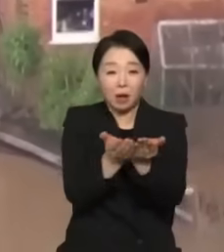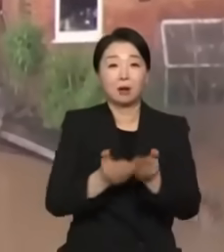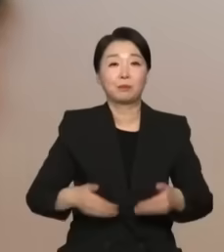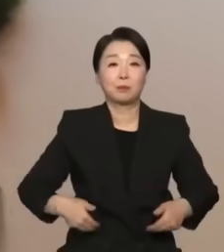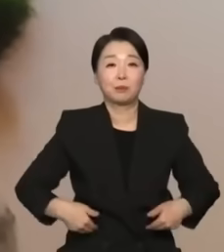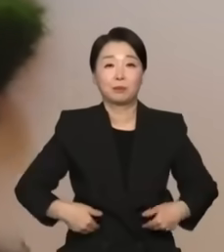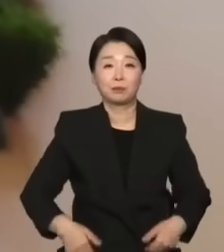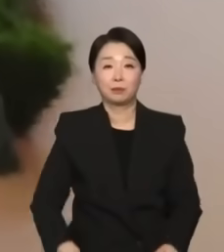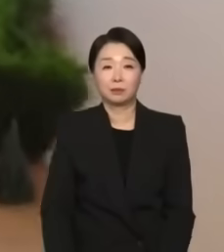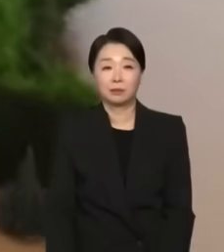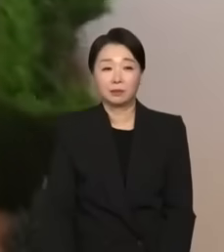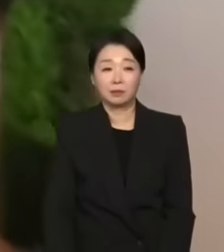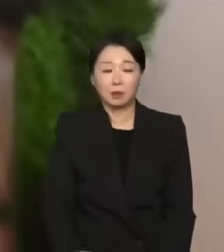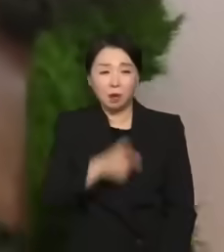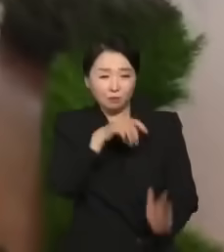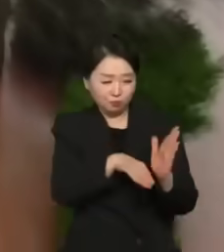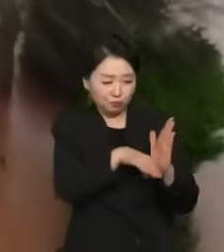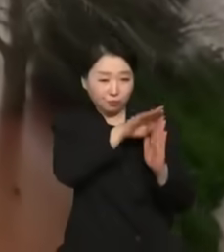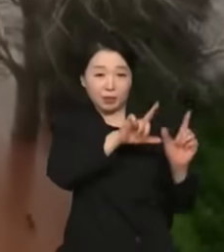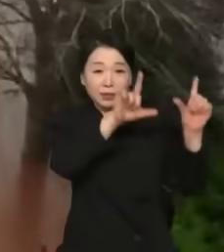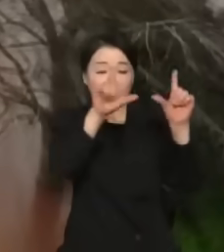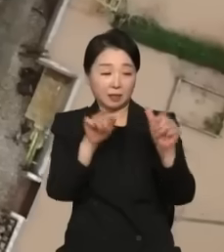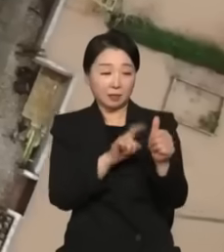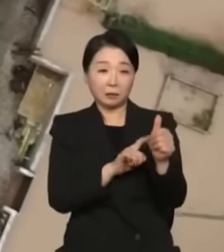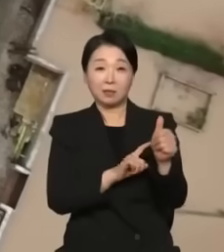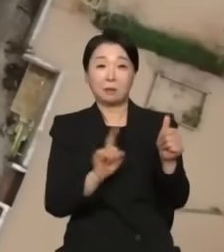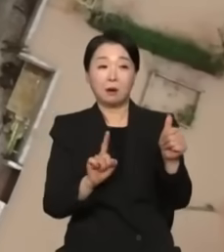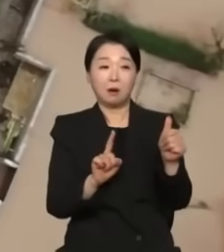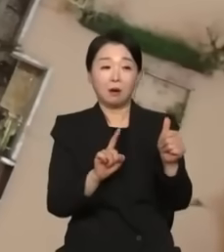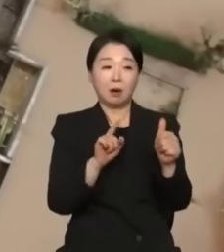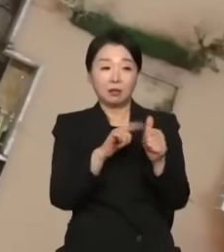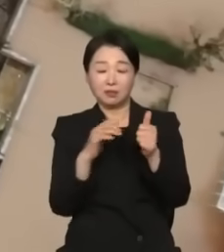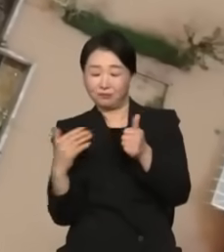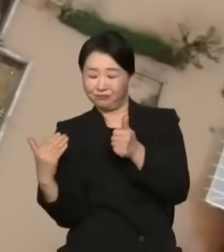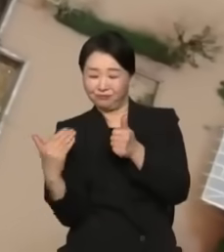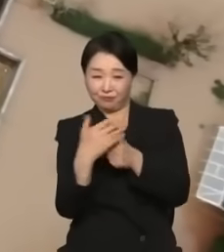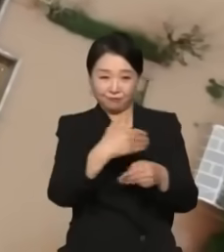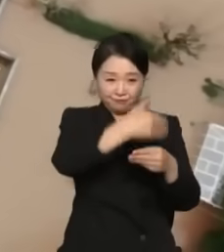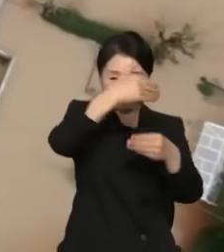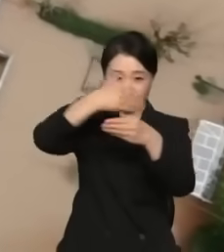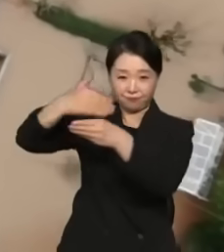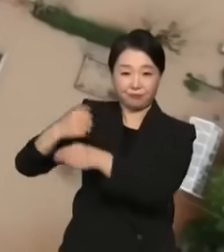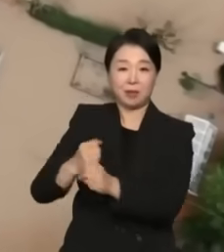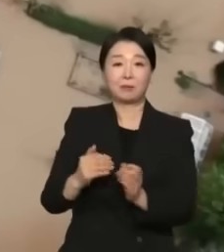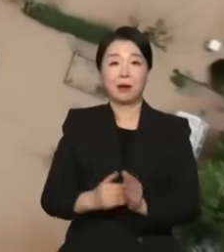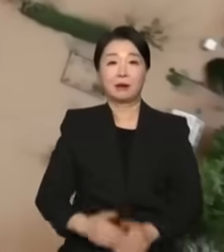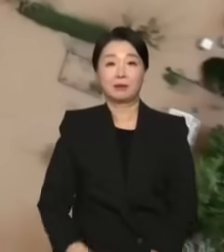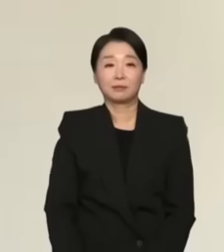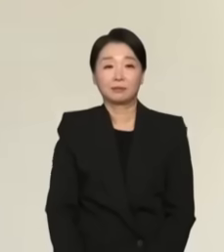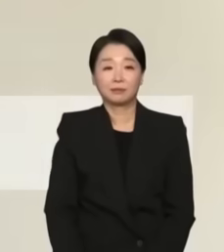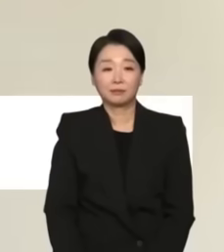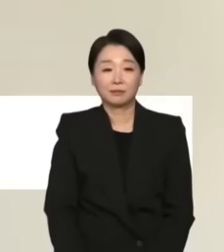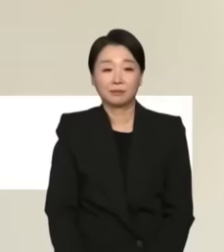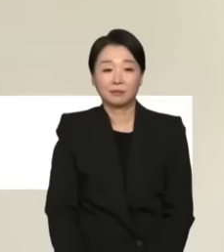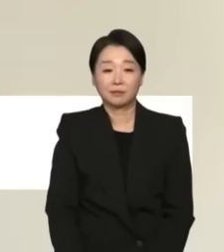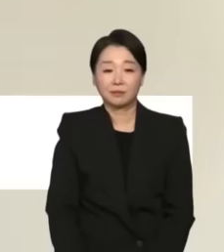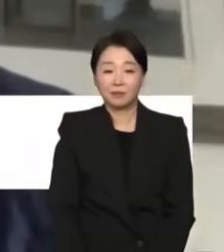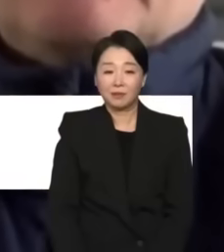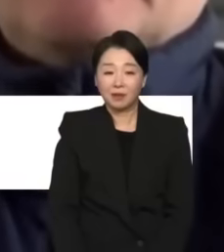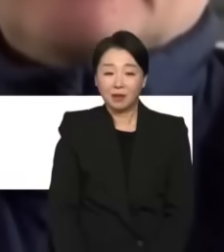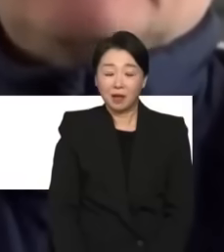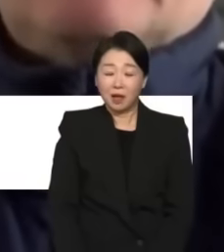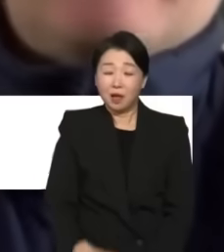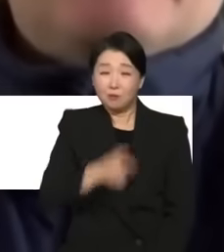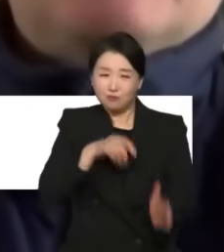수준입니다. 침수 지역에 살던 남성은 아예 집을 둘러 제방을 만들었습니다. But there comes a time